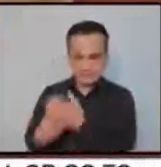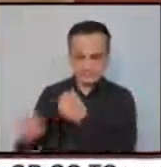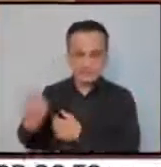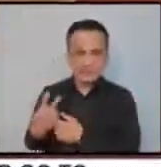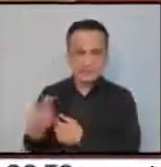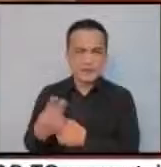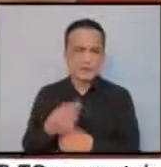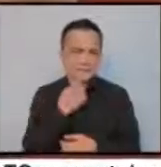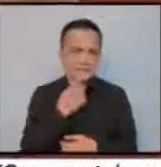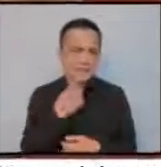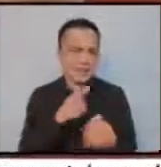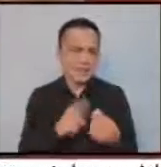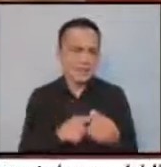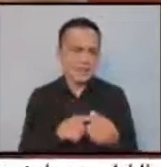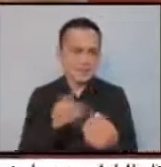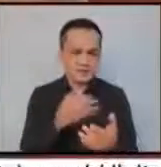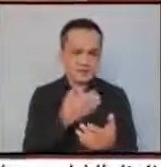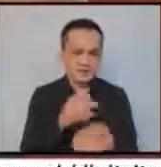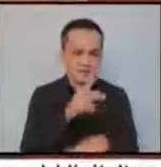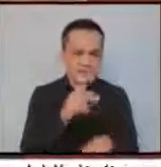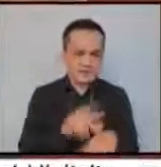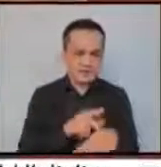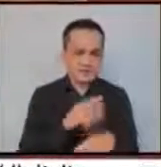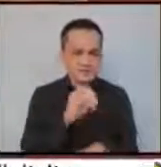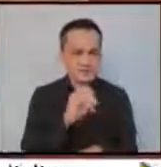Philippine Madrigal Singers na pinamagatang